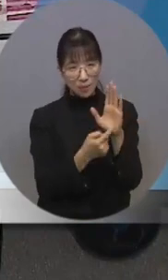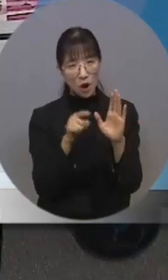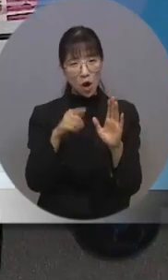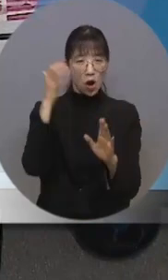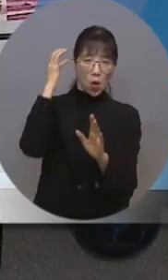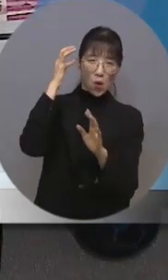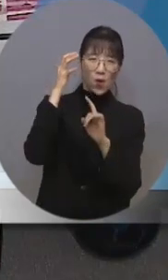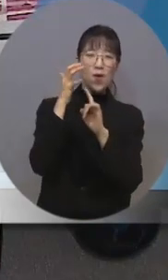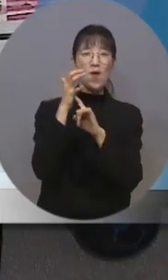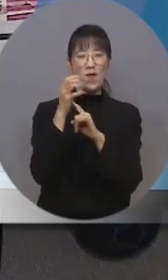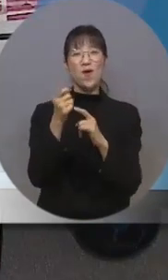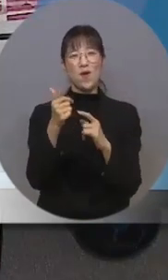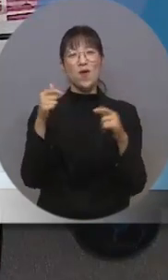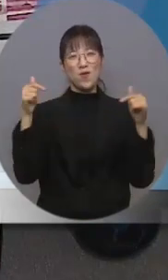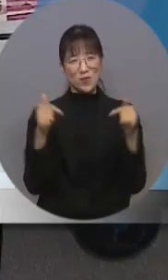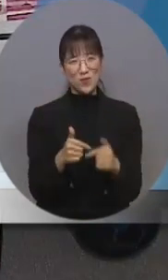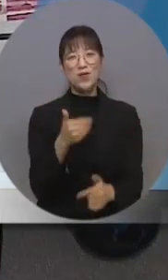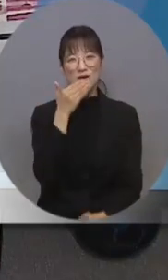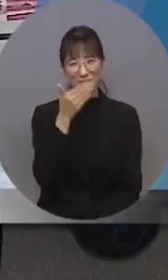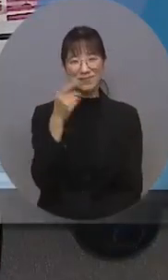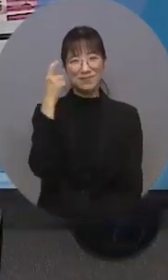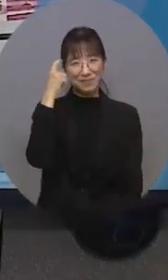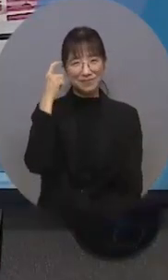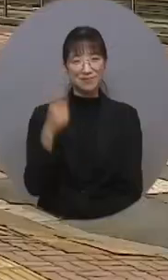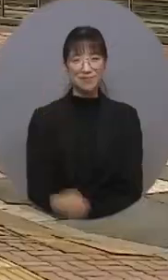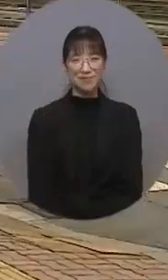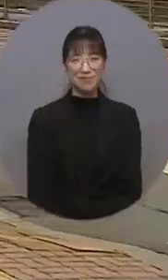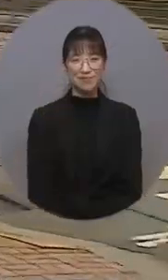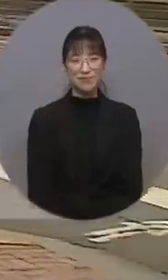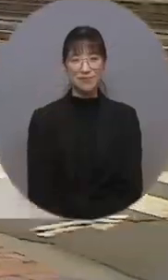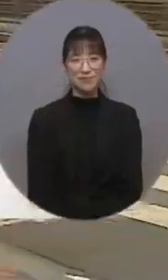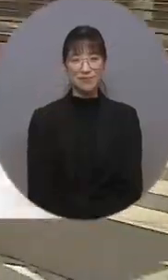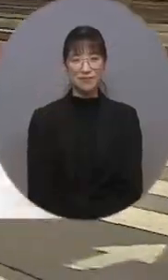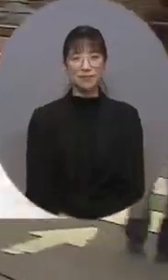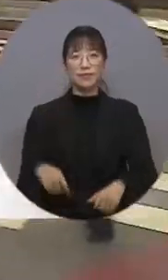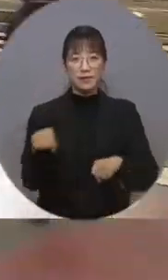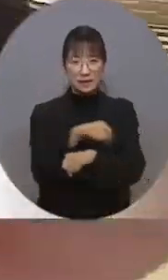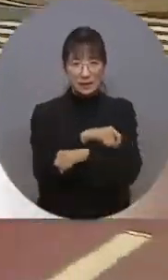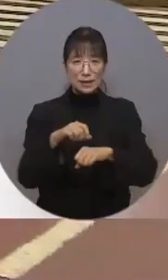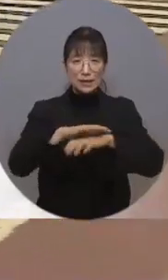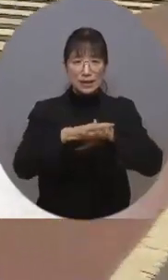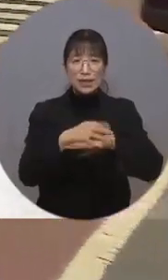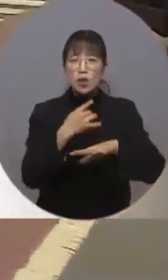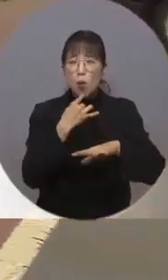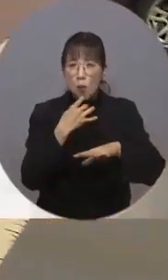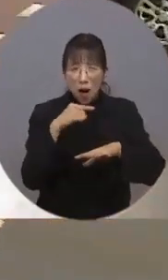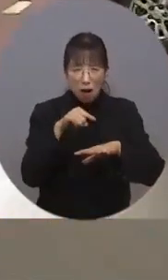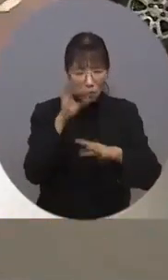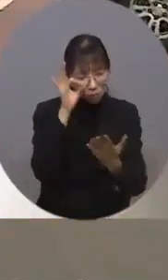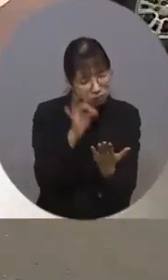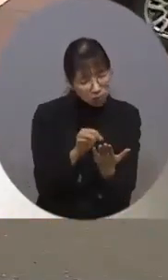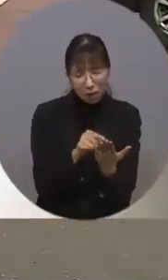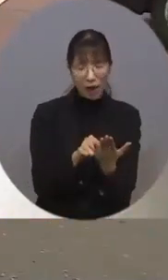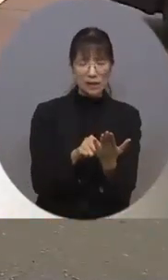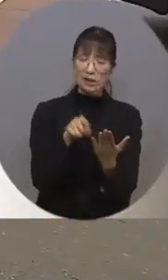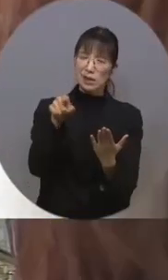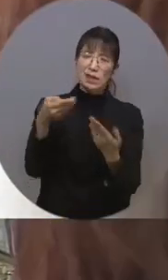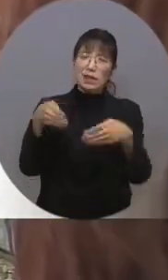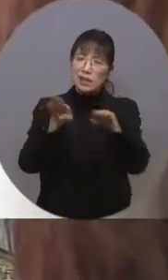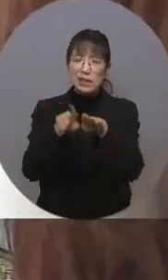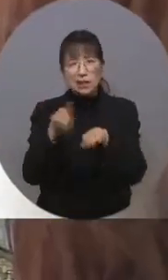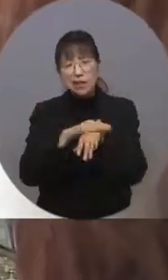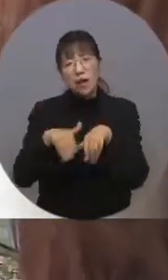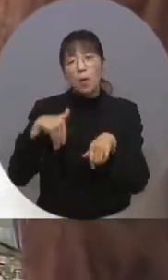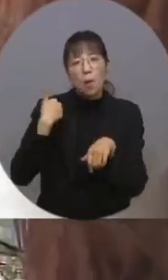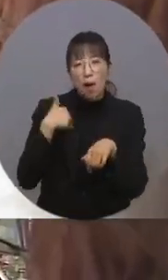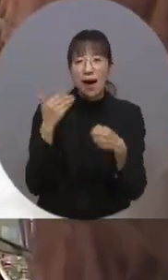난감함이 없어질 수 있을 것으로 저는 예상을 하고 있습니다. 특히 지도만으로 시설을 찾기 어려운 이동약자를 위한